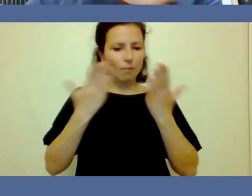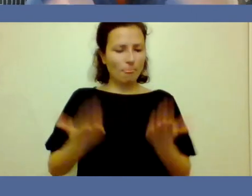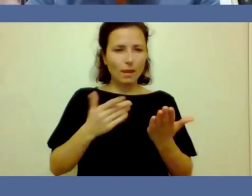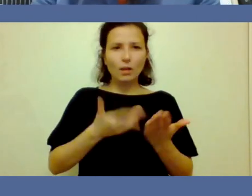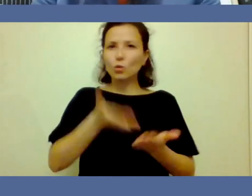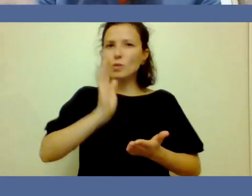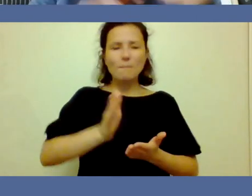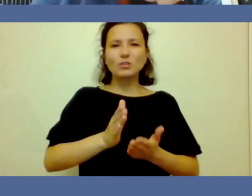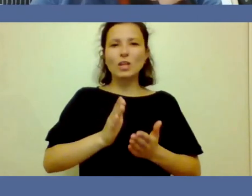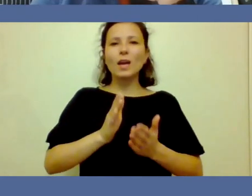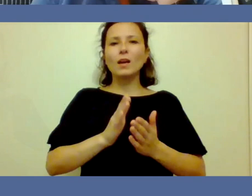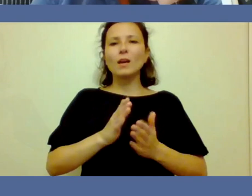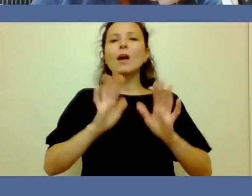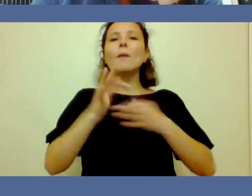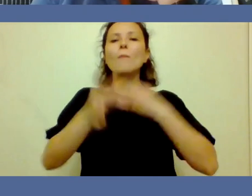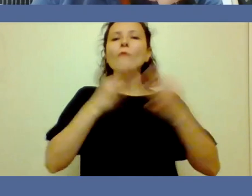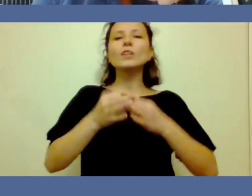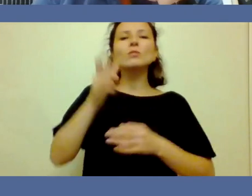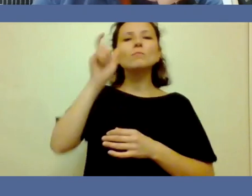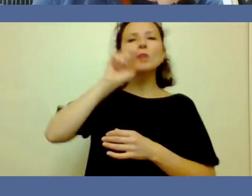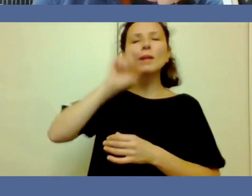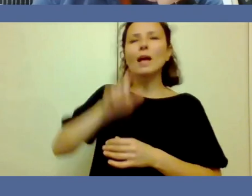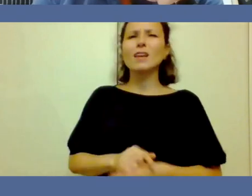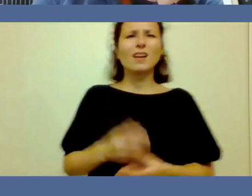taka pokusa w pani? Ale po co mam to robić?